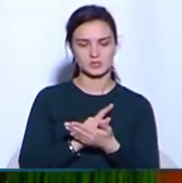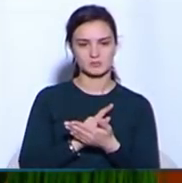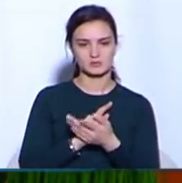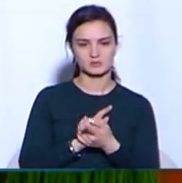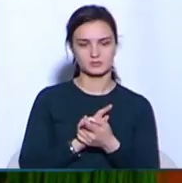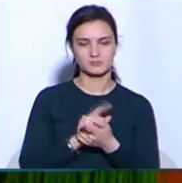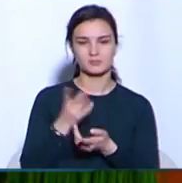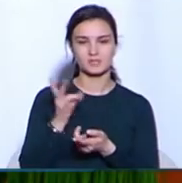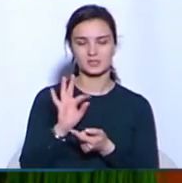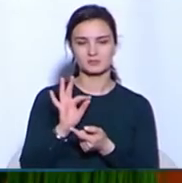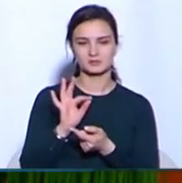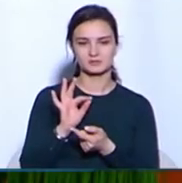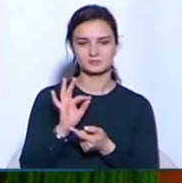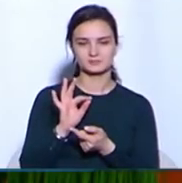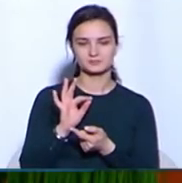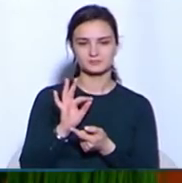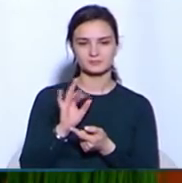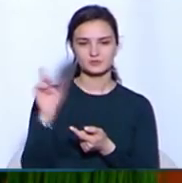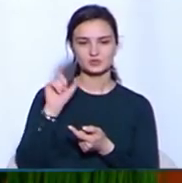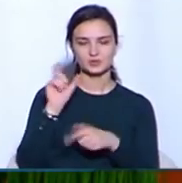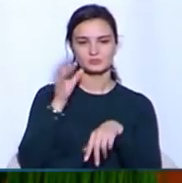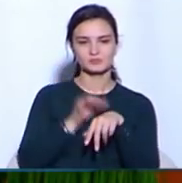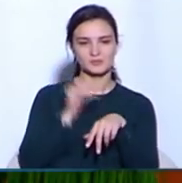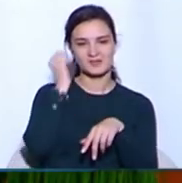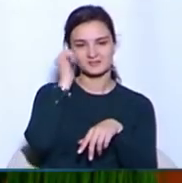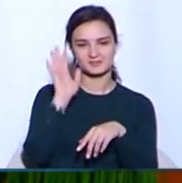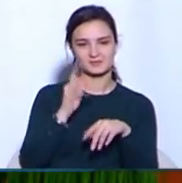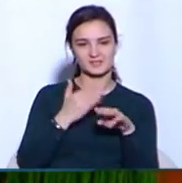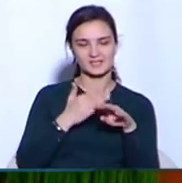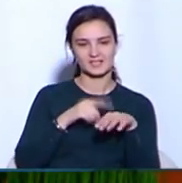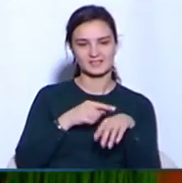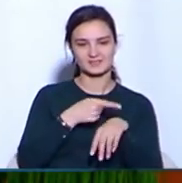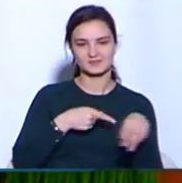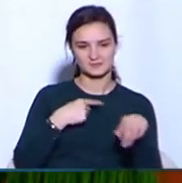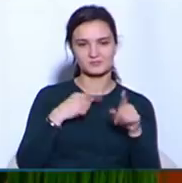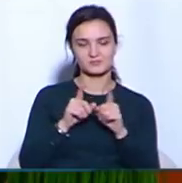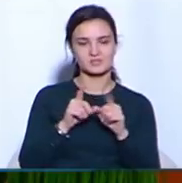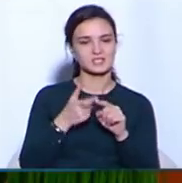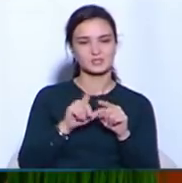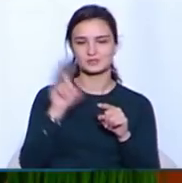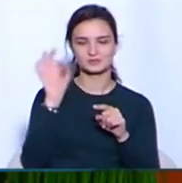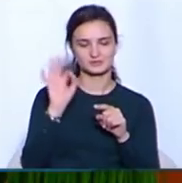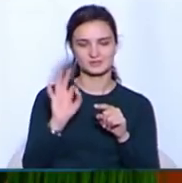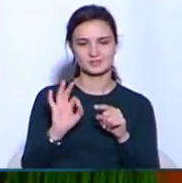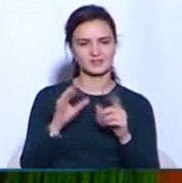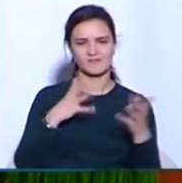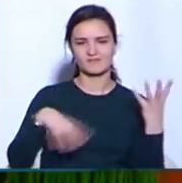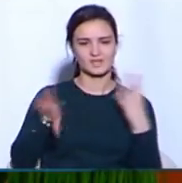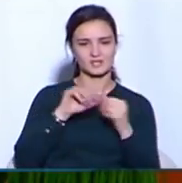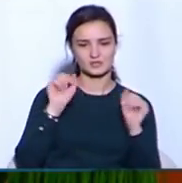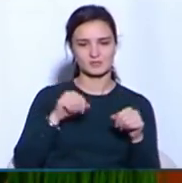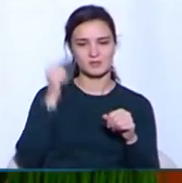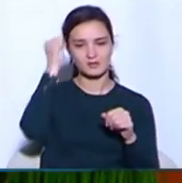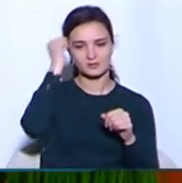ნევროლოგს. თუმცა ჩალურჯება რომ არ გვახსოვს და ხელის გაჭრა, მოდით ვაღიაროთ, რომ ეს ძალიან ხშირად ყველა